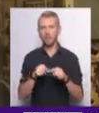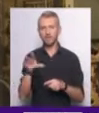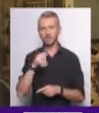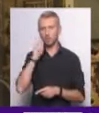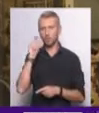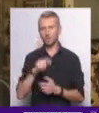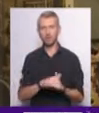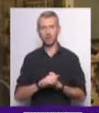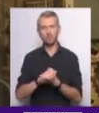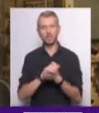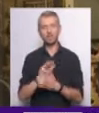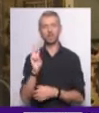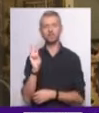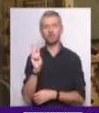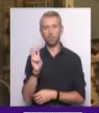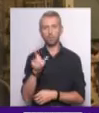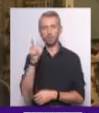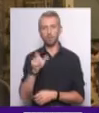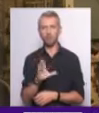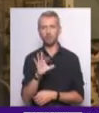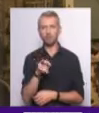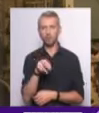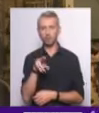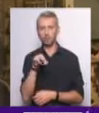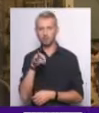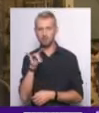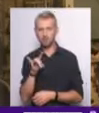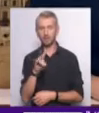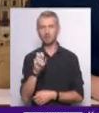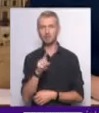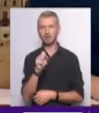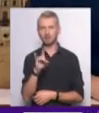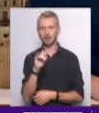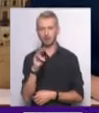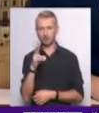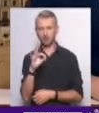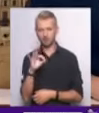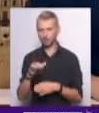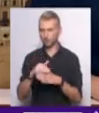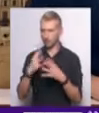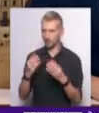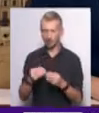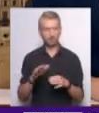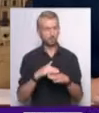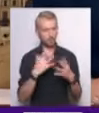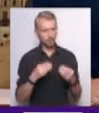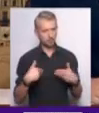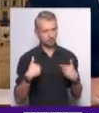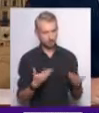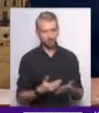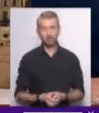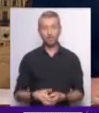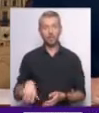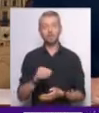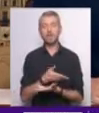«Всеукраїнське об'єднання «Свобода» пан Володимир Назаренко. Пане Володимире, рада вітати в нашій студії. Добрий день. Доброго дня, мої вітання. Так, всіх